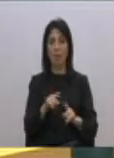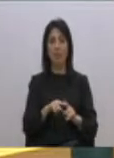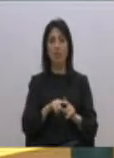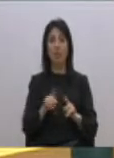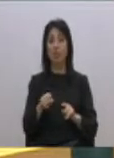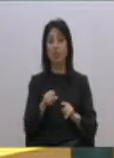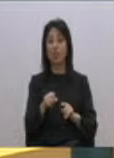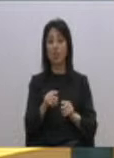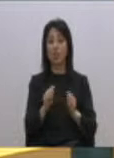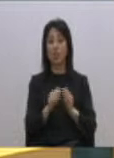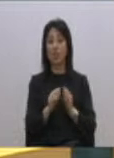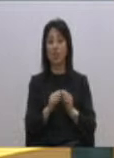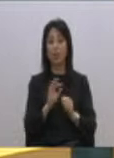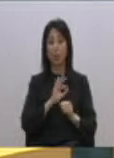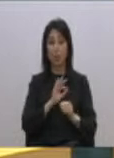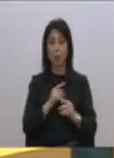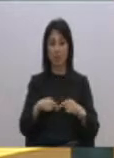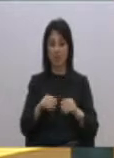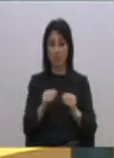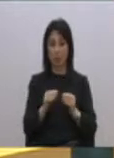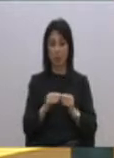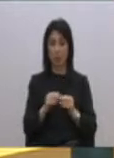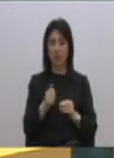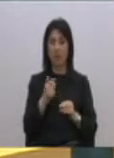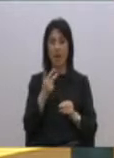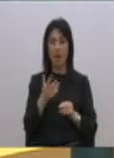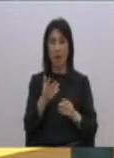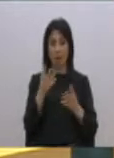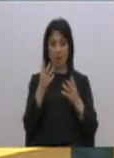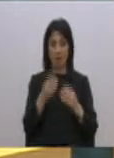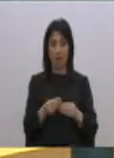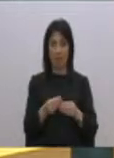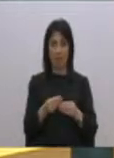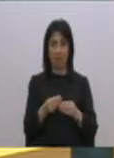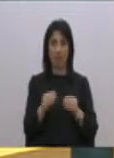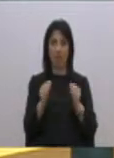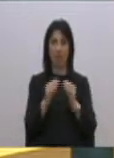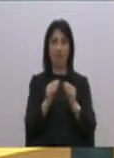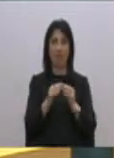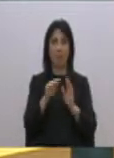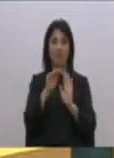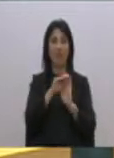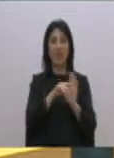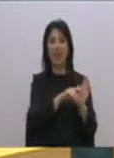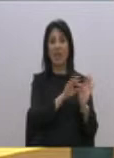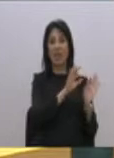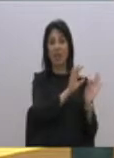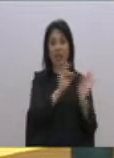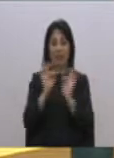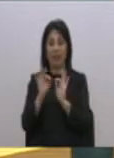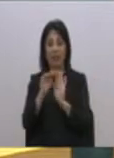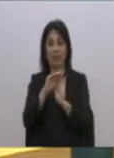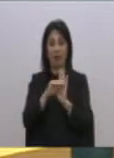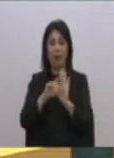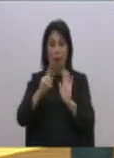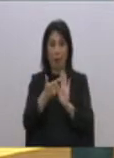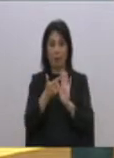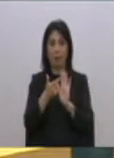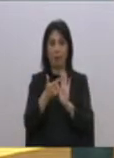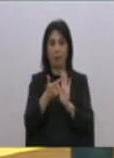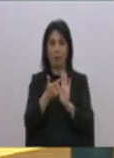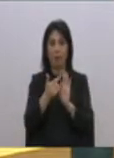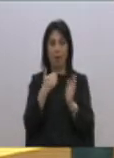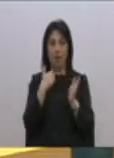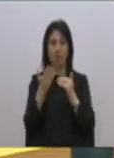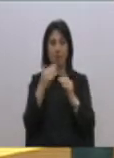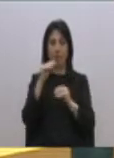შემდეგ იგივე იუსტიციის საბჭო სულ რამდენიმე დღეში იგივე კრიტერიუმების გათვალისწინებით ახდენს